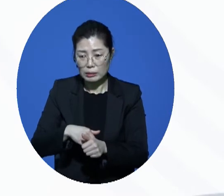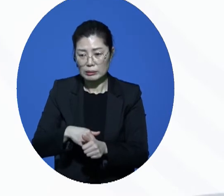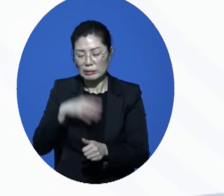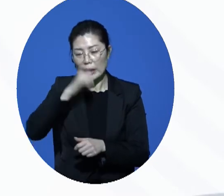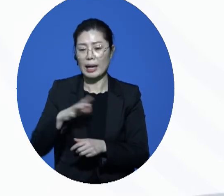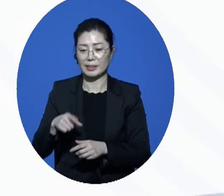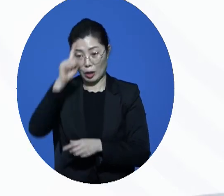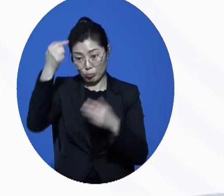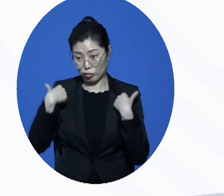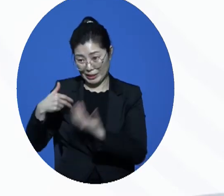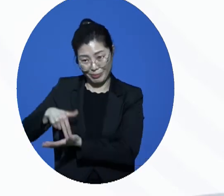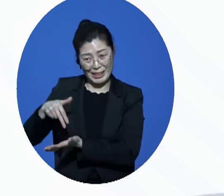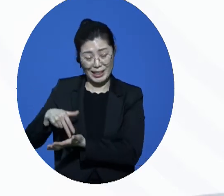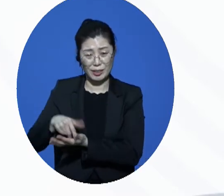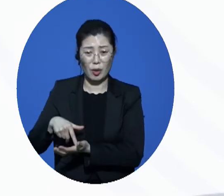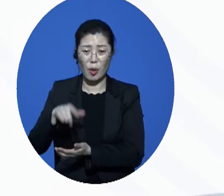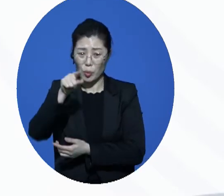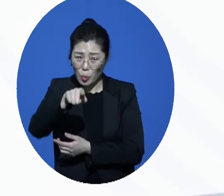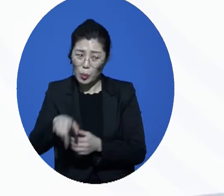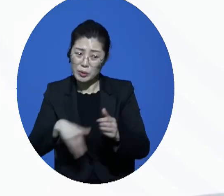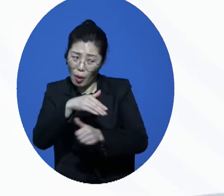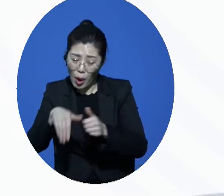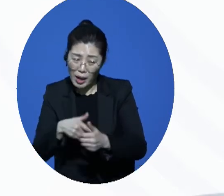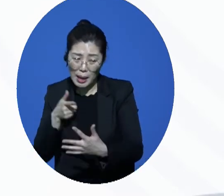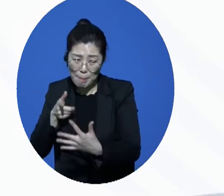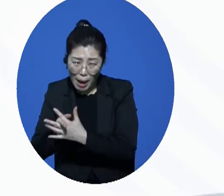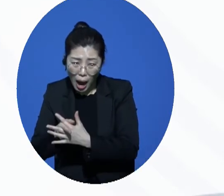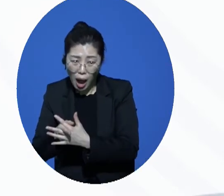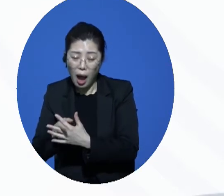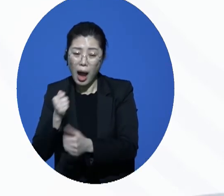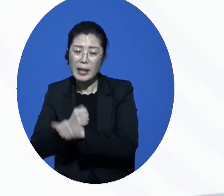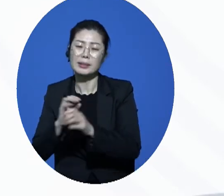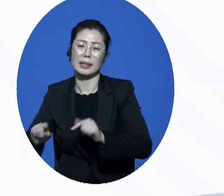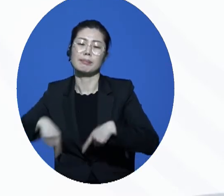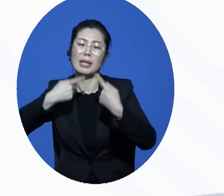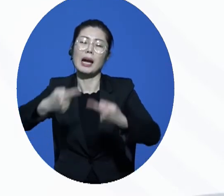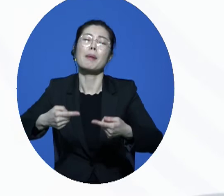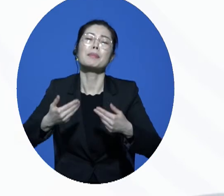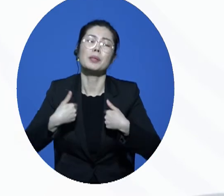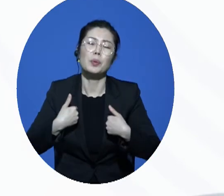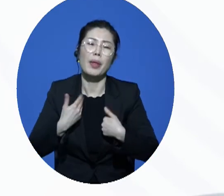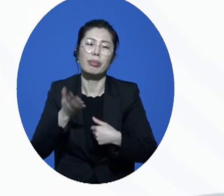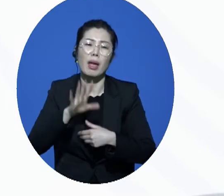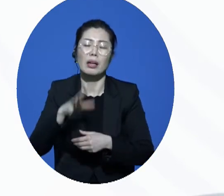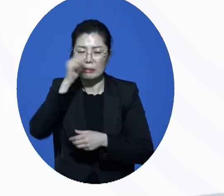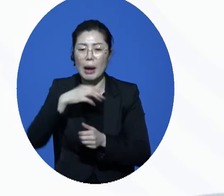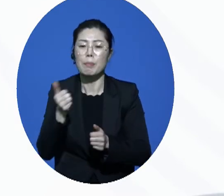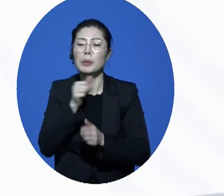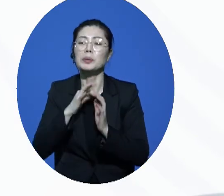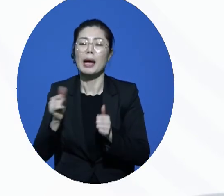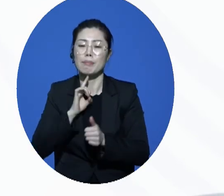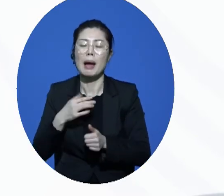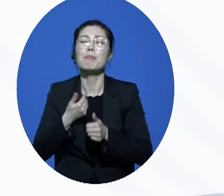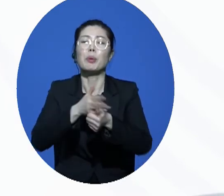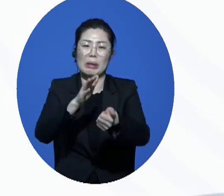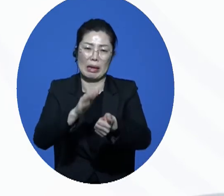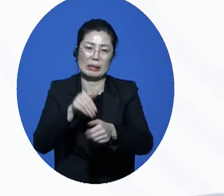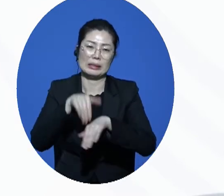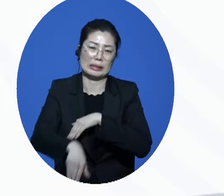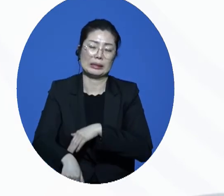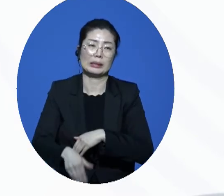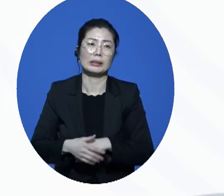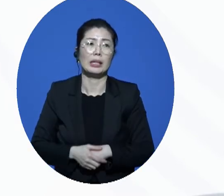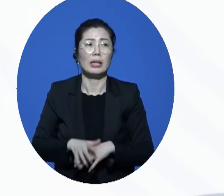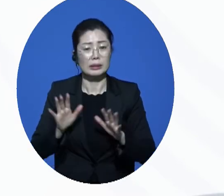내세운 채 단 한 사람도 재판에 참여하지 않았습니다. 저희가 이렇게 지나간 메르스의 이야기를 자꾸 하는